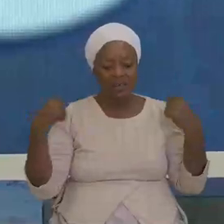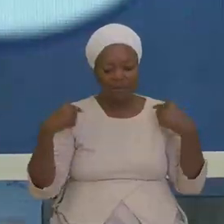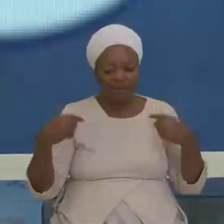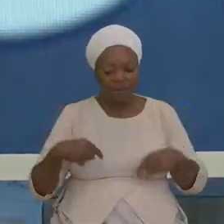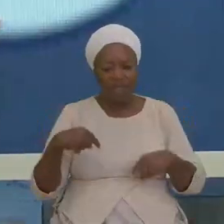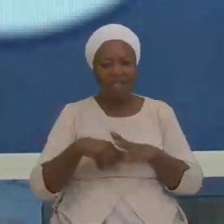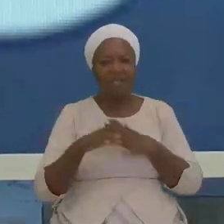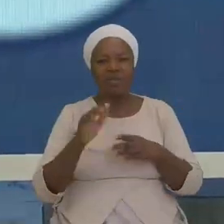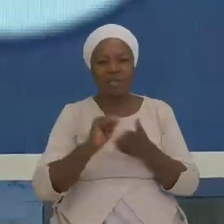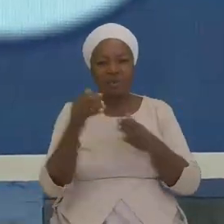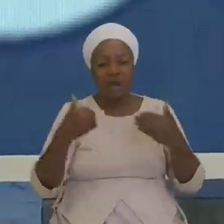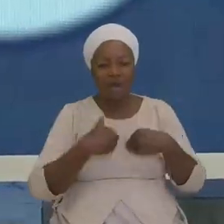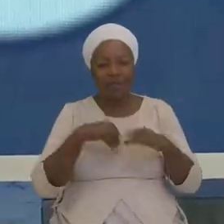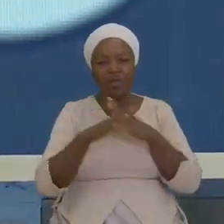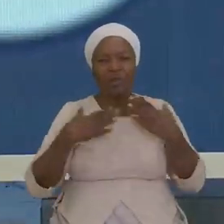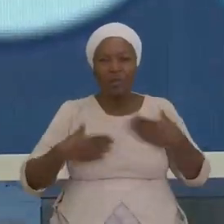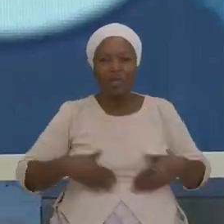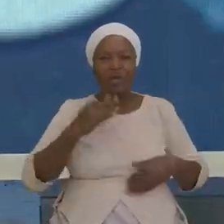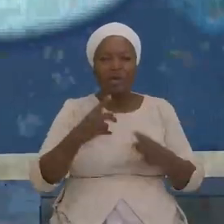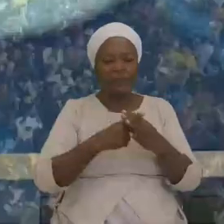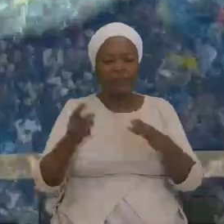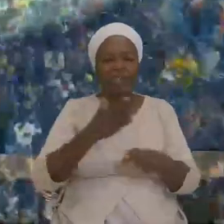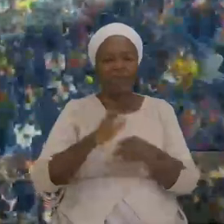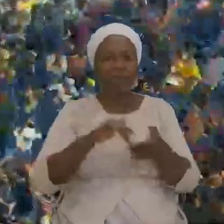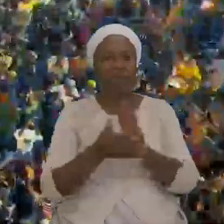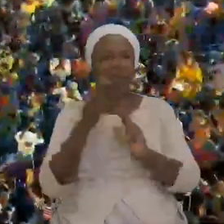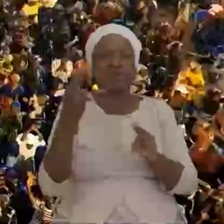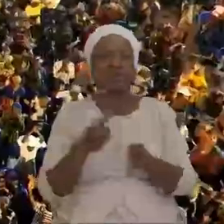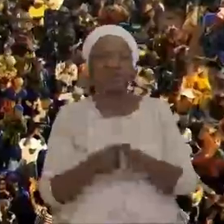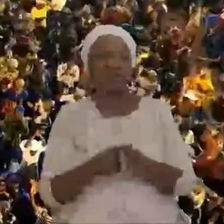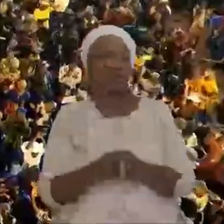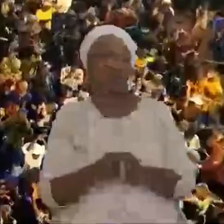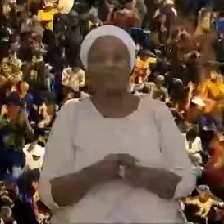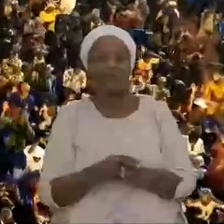Toute douleur que tu as dans ton corps disparaîtra.